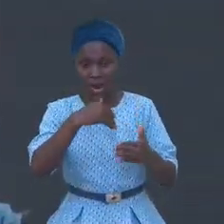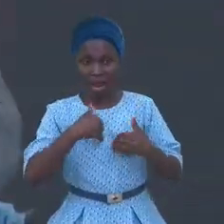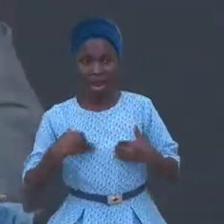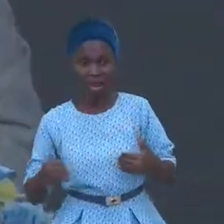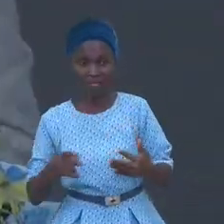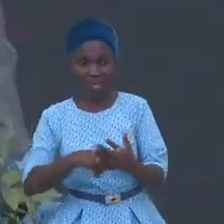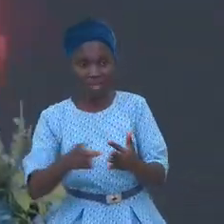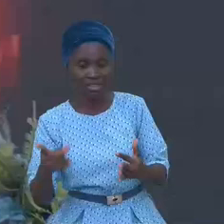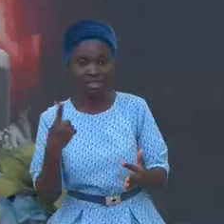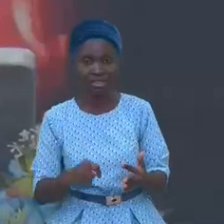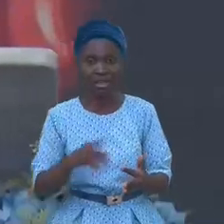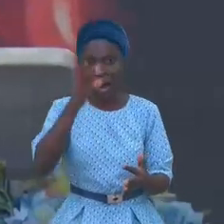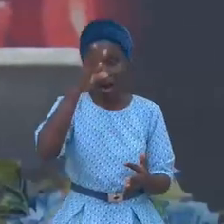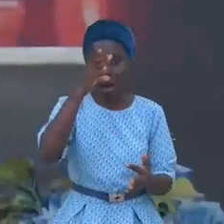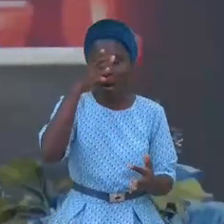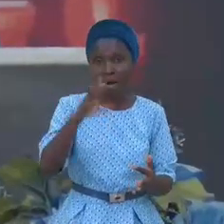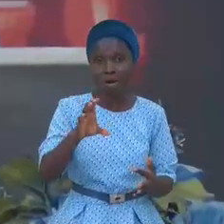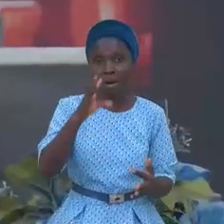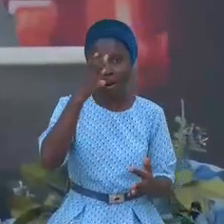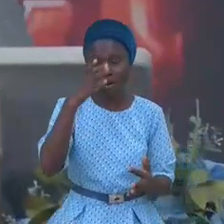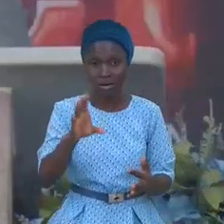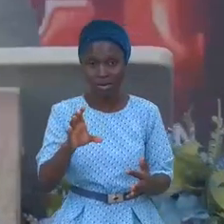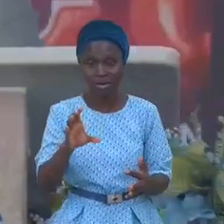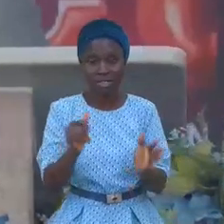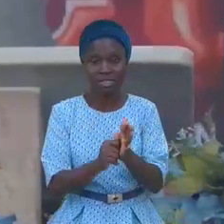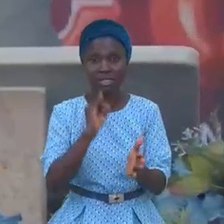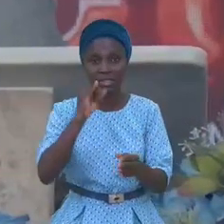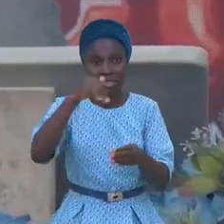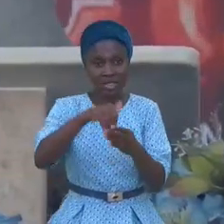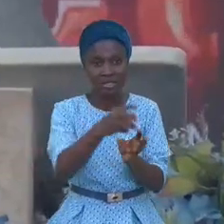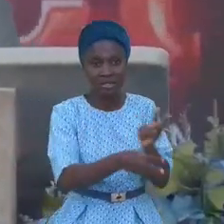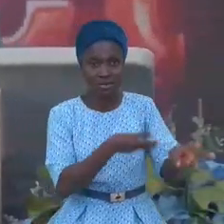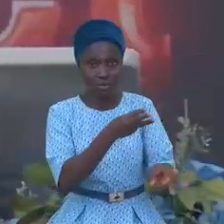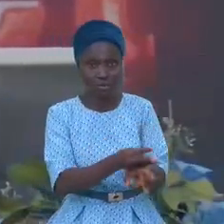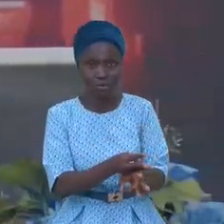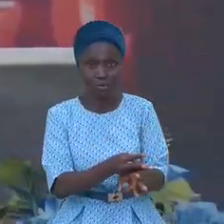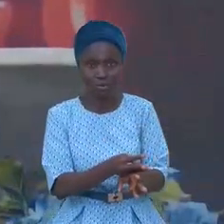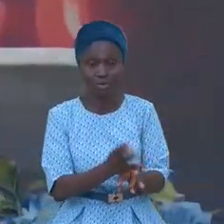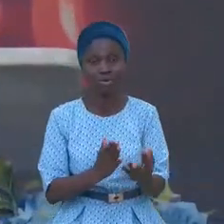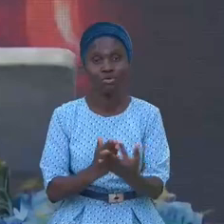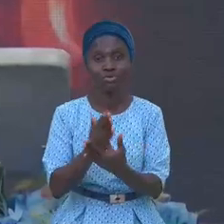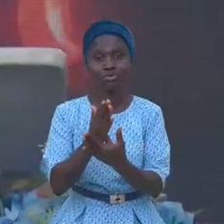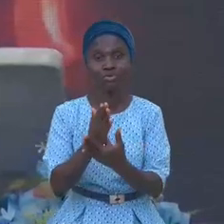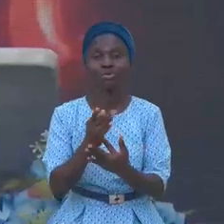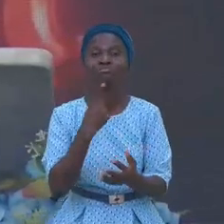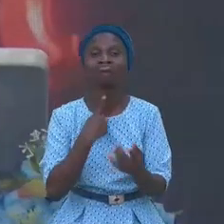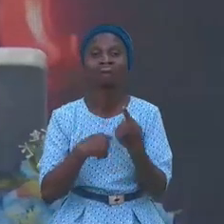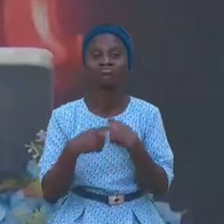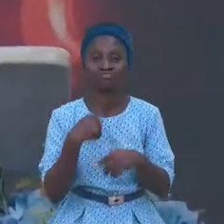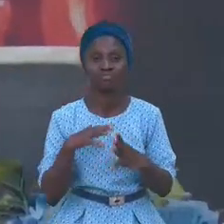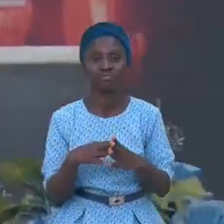en fuyant la corruption qui existe dans le monde par la